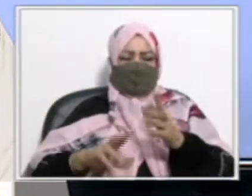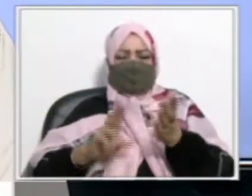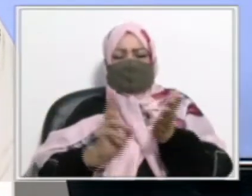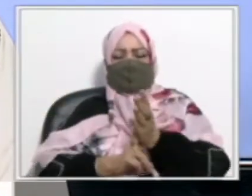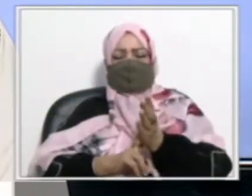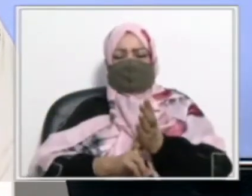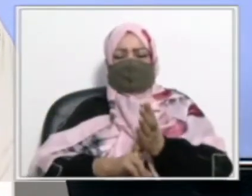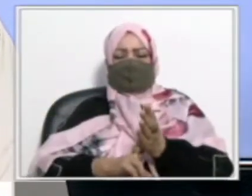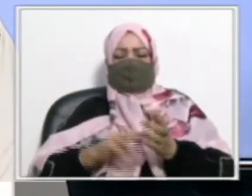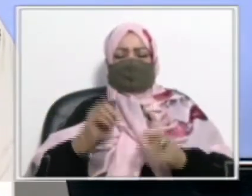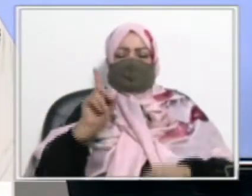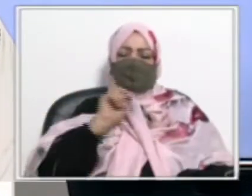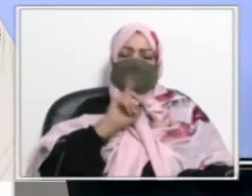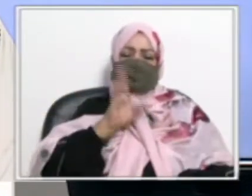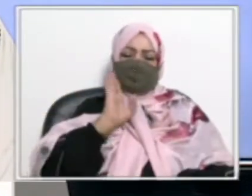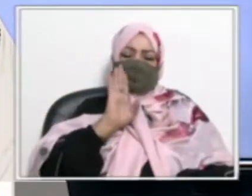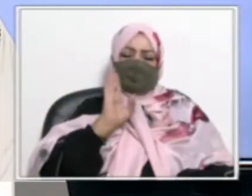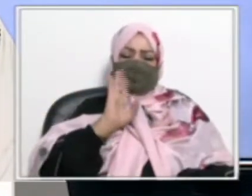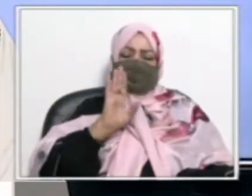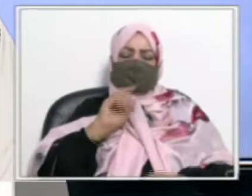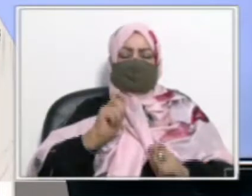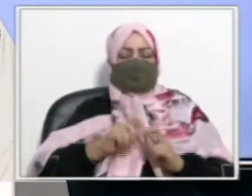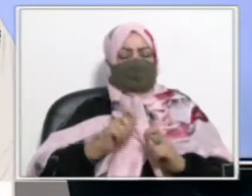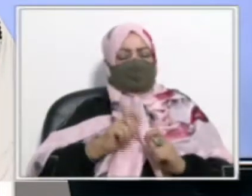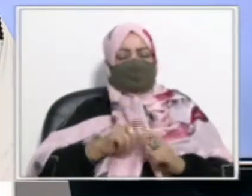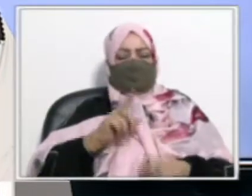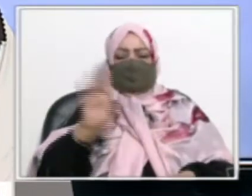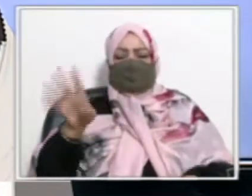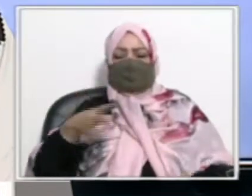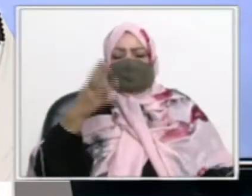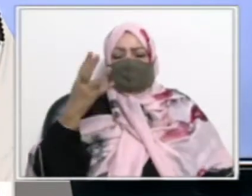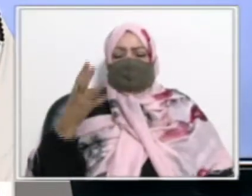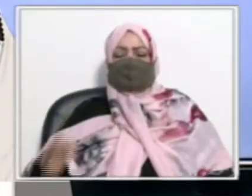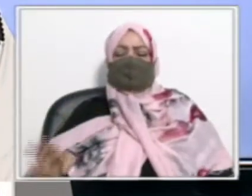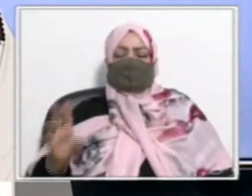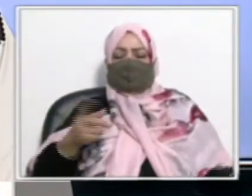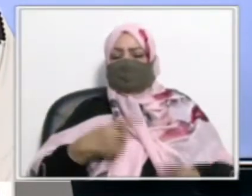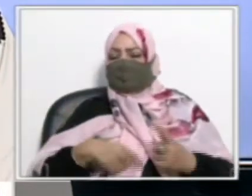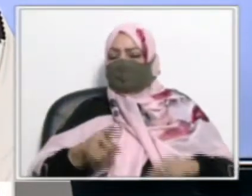يعني يبرئ ذممهم من الوقوع في الربا.